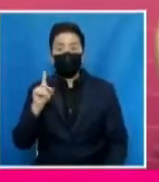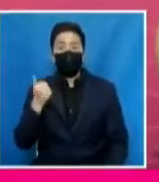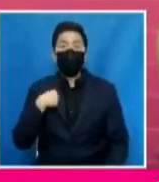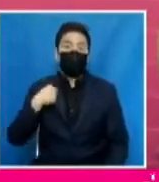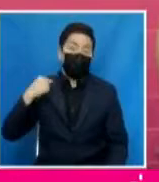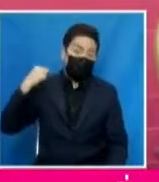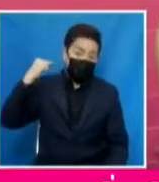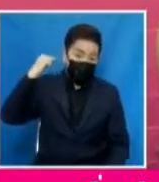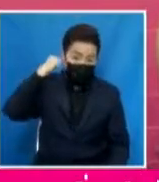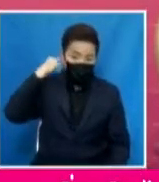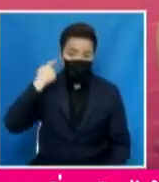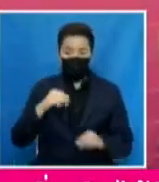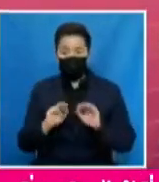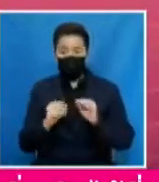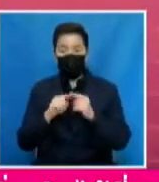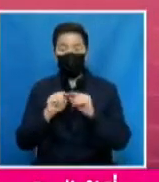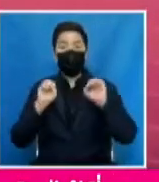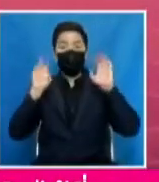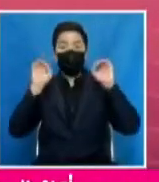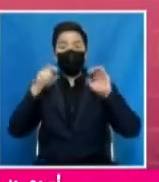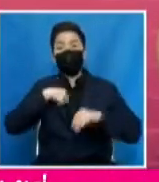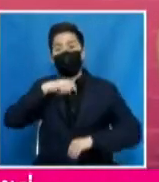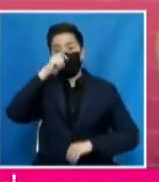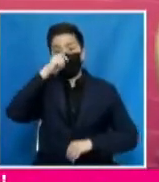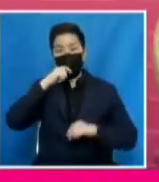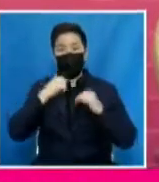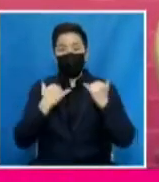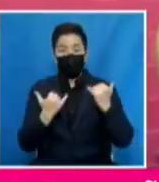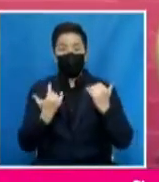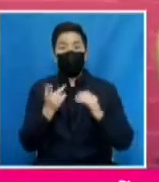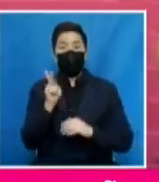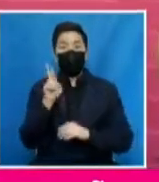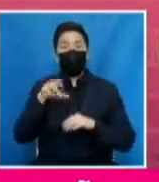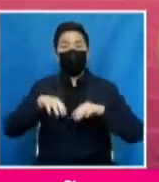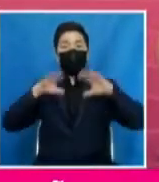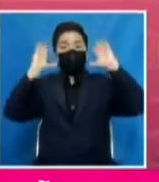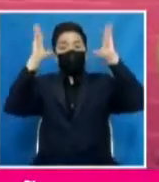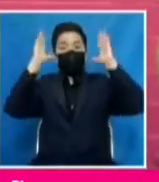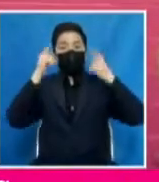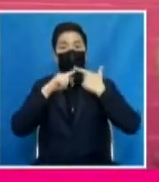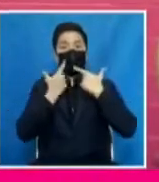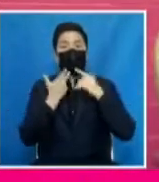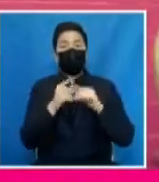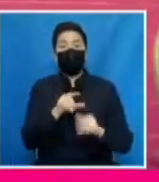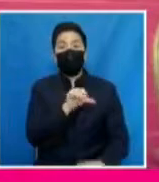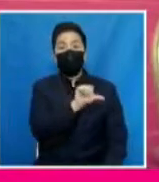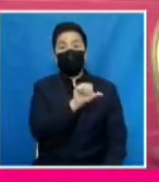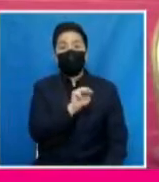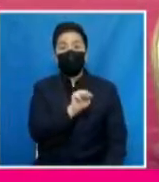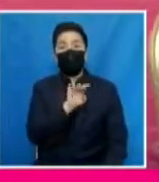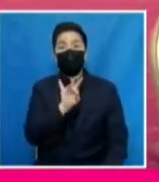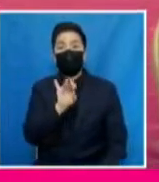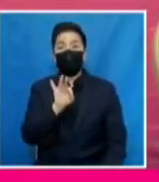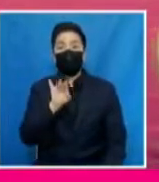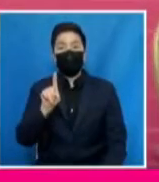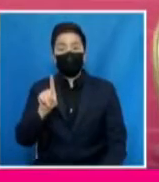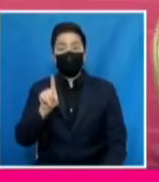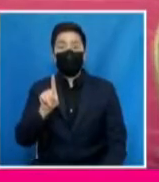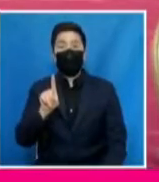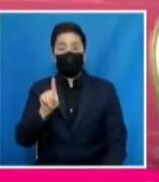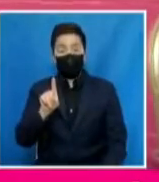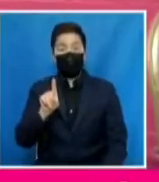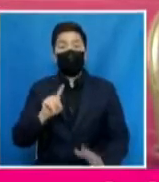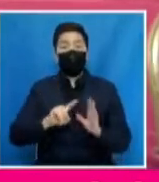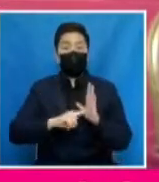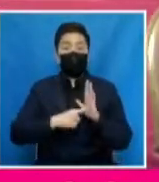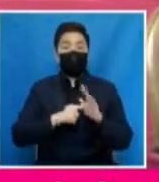เสียงทางสถานีวิทยุกระจายเสียงแห่งประเทศไทยกรมประชาสัมพันธ์คลื่นความถี่ AM 891กิโลเฮิรตซ์